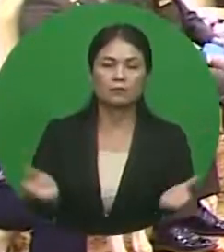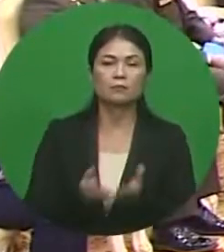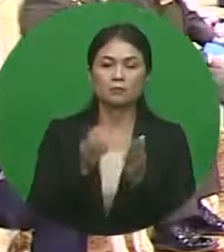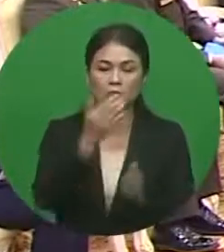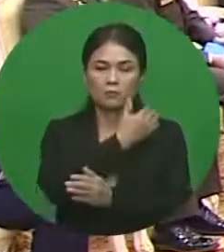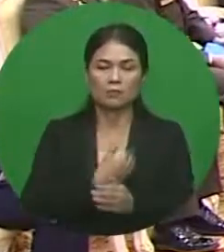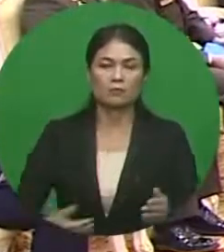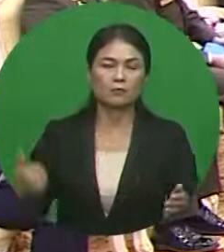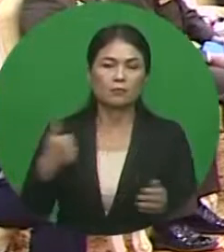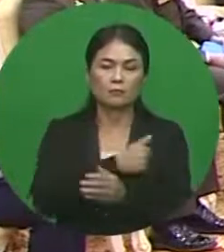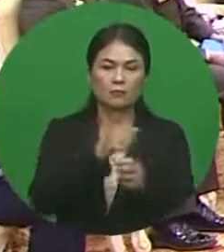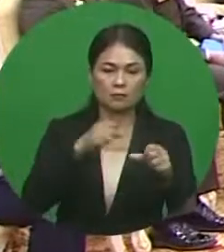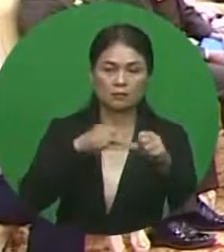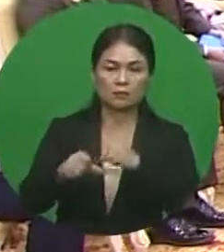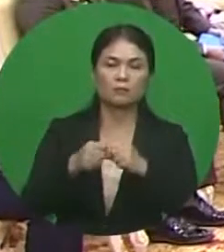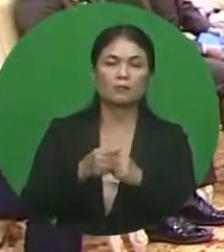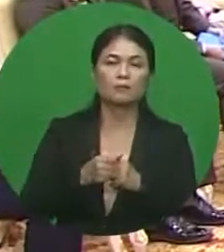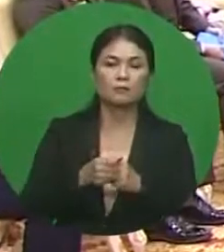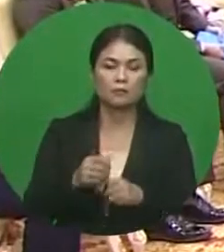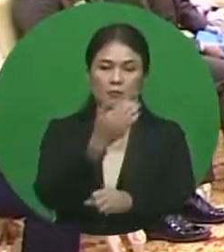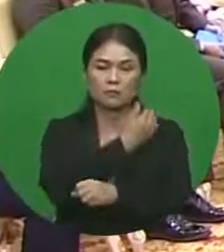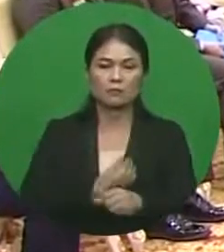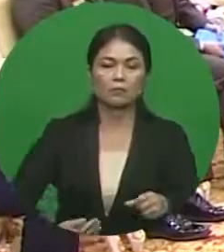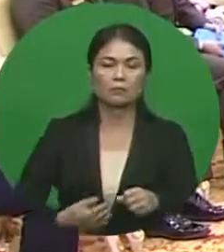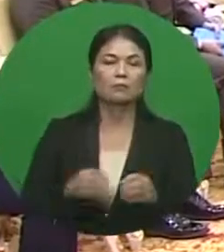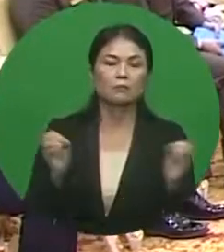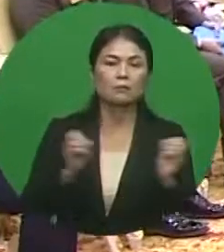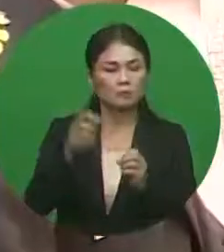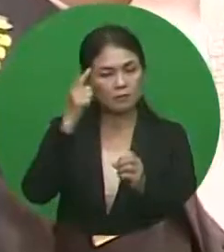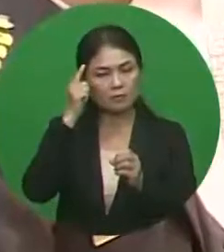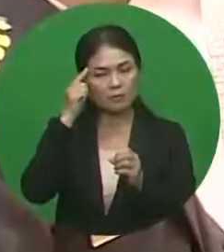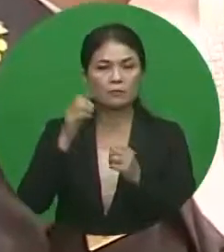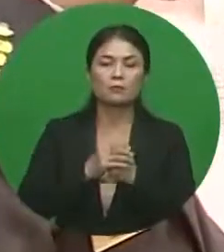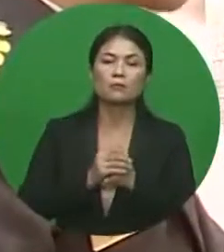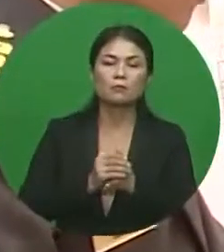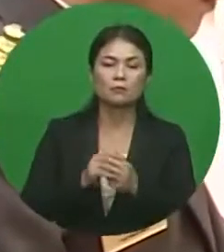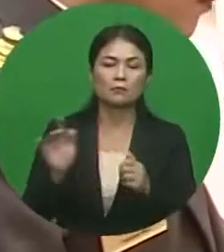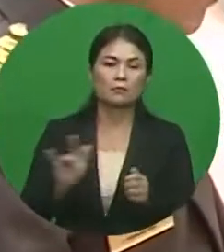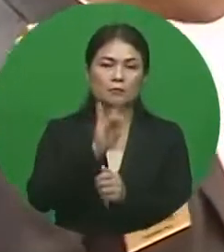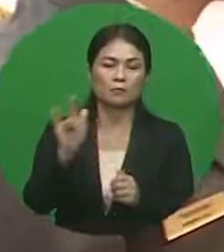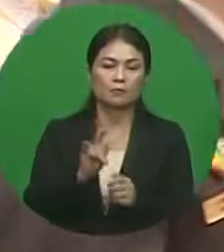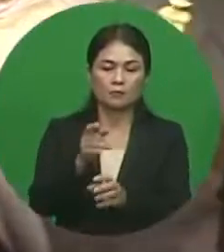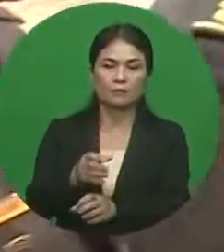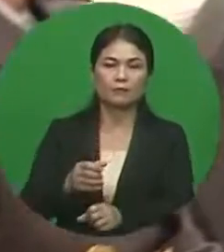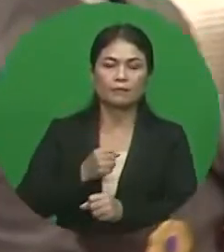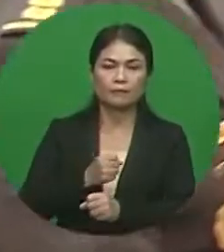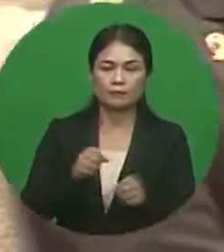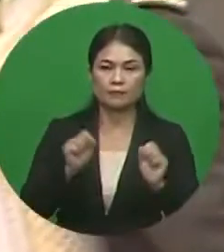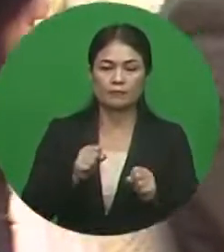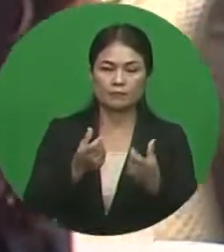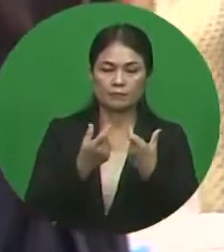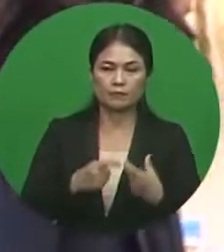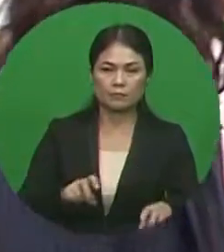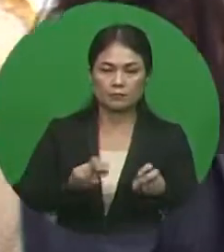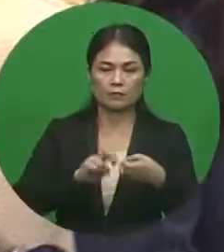ចតេជោមានប្រសាសន៍បន្តថាសម្ដេចពុំមានការជឿជាក់ថាការប្រើប្រាស់កងកម្លាំងអាចដោះស្រាយប